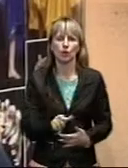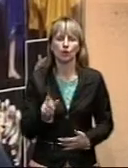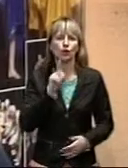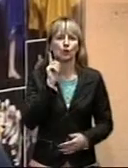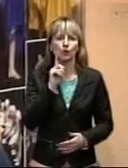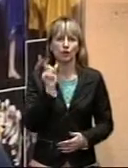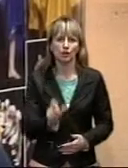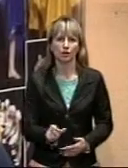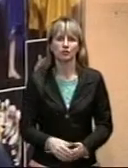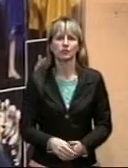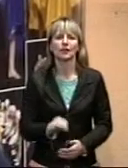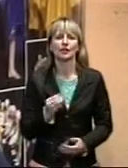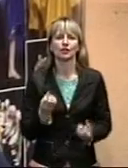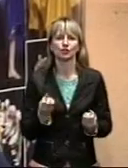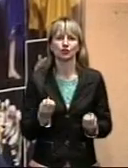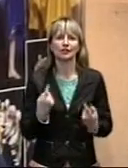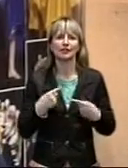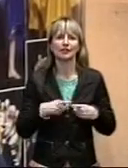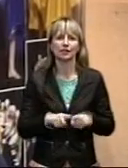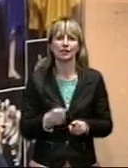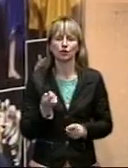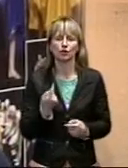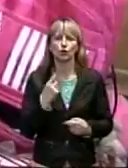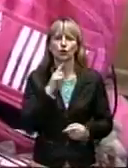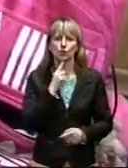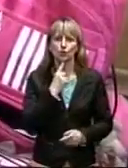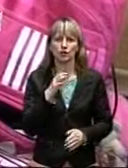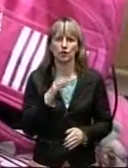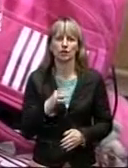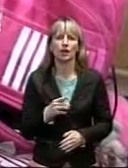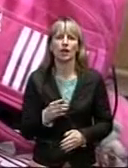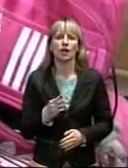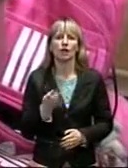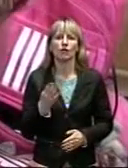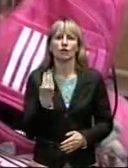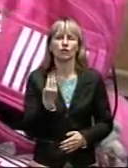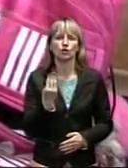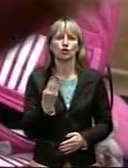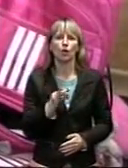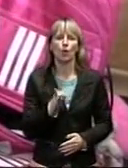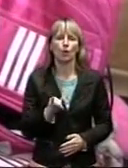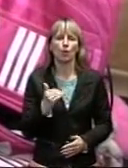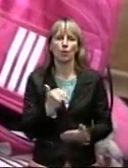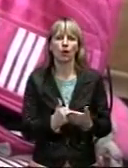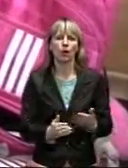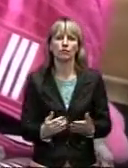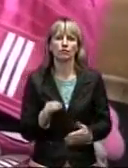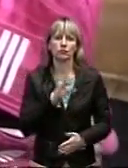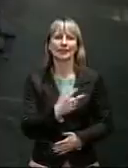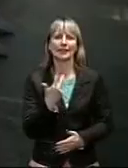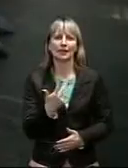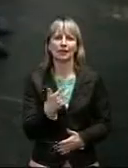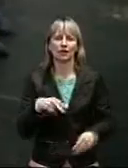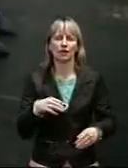юні. Ще також технічно ми трошки ускладнили. В шоу-програмі задіяні три хореографічні колективи,